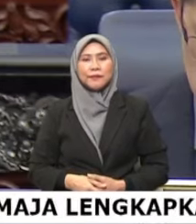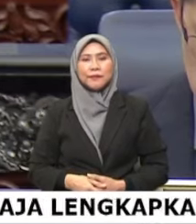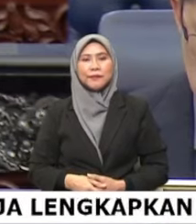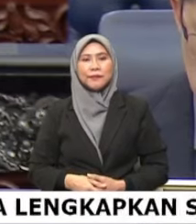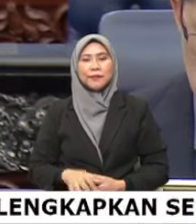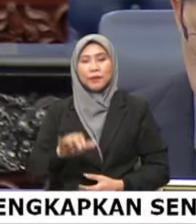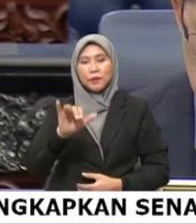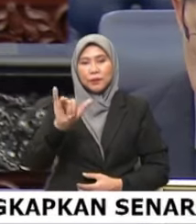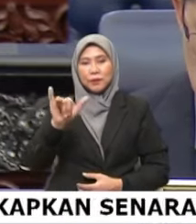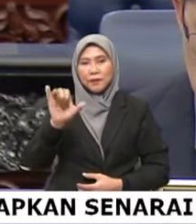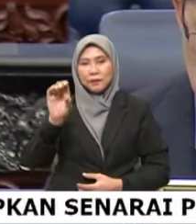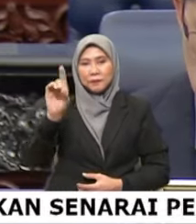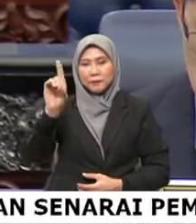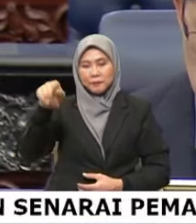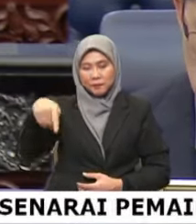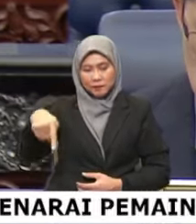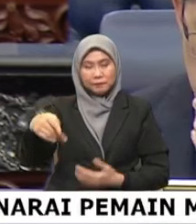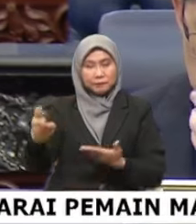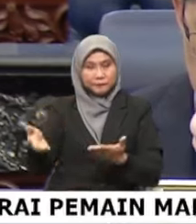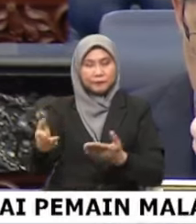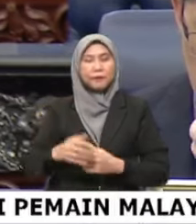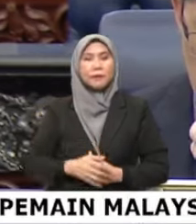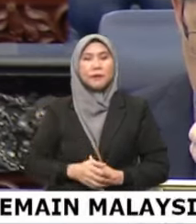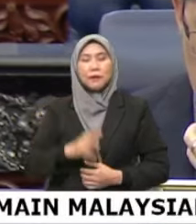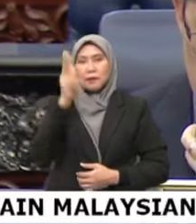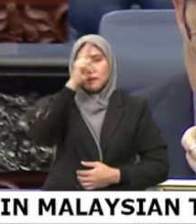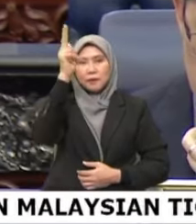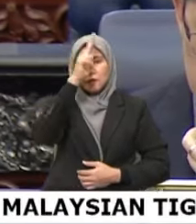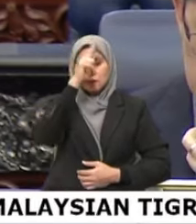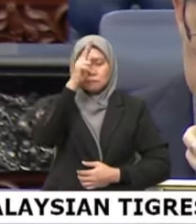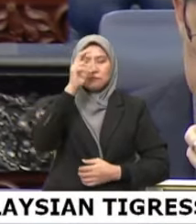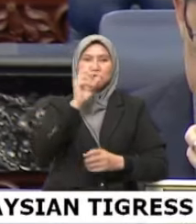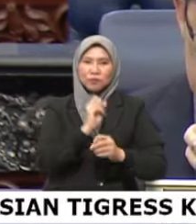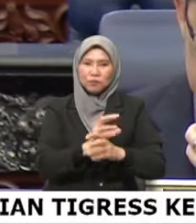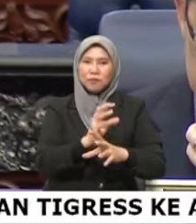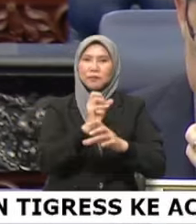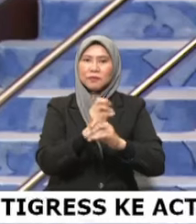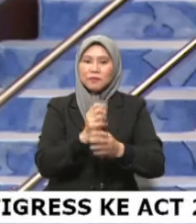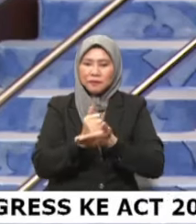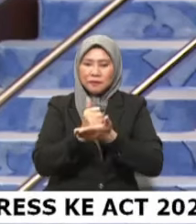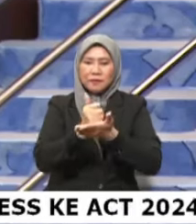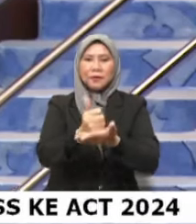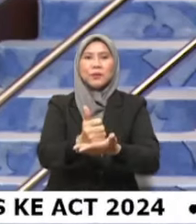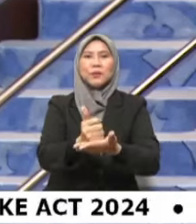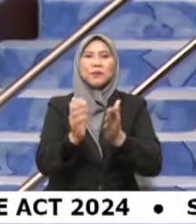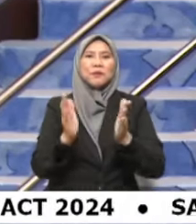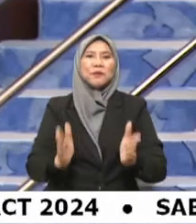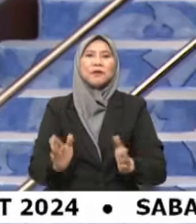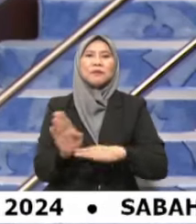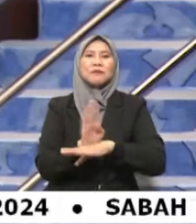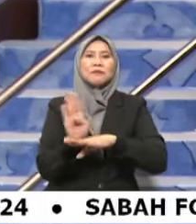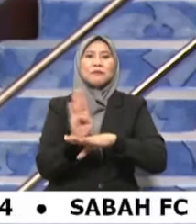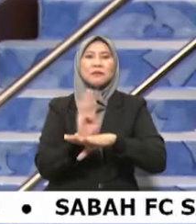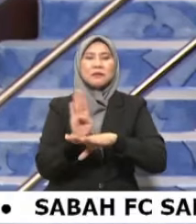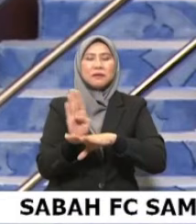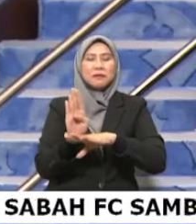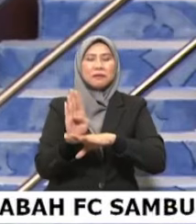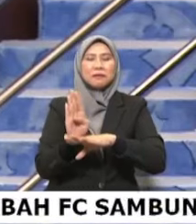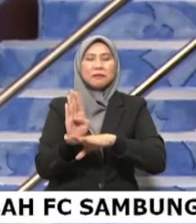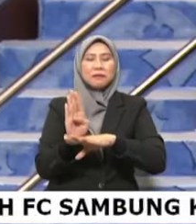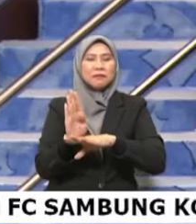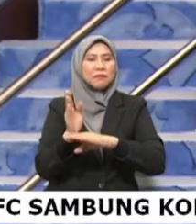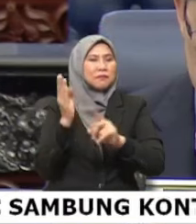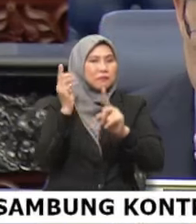Puan Yang Pertua, kerajaan sentiasa mengambil langkah proaktif untuk membantu usahawan dalam pelbagai aspek